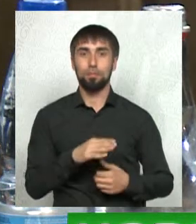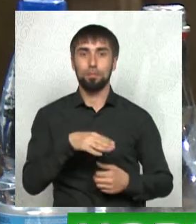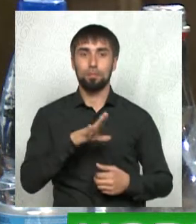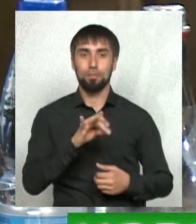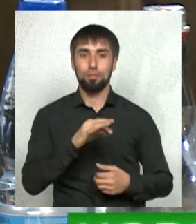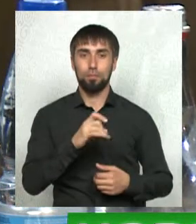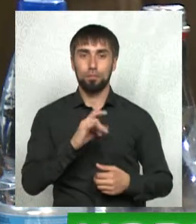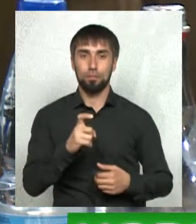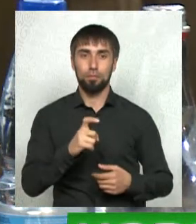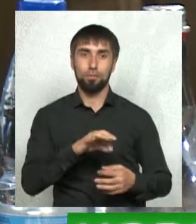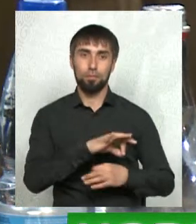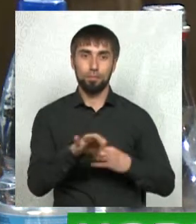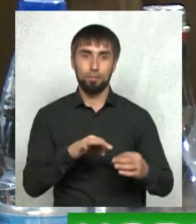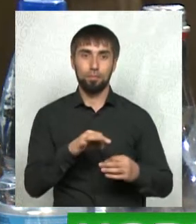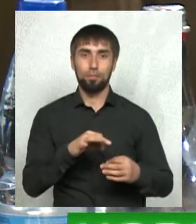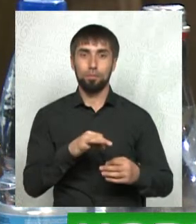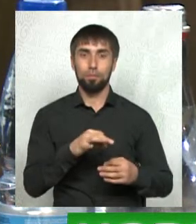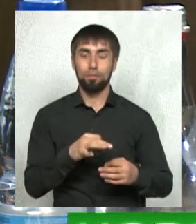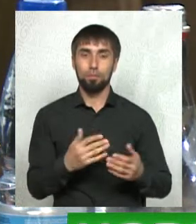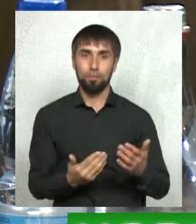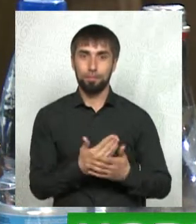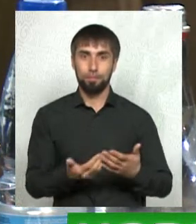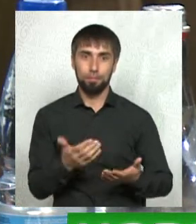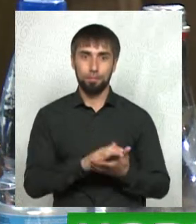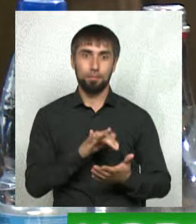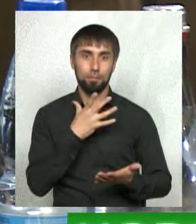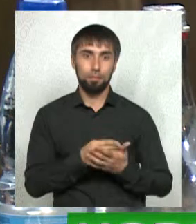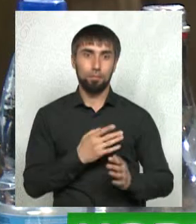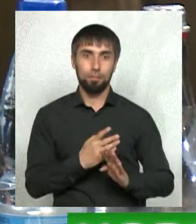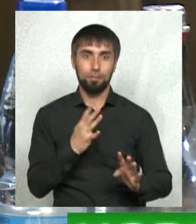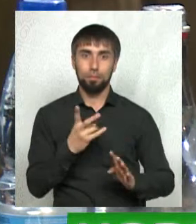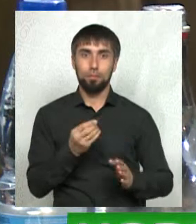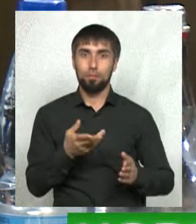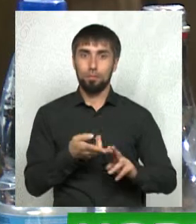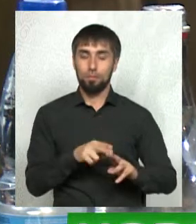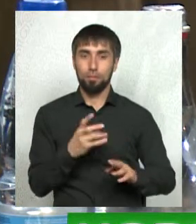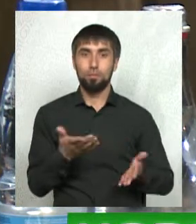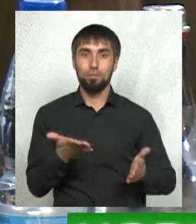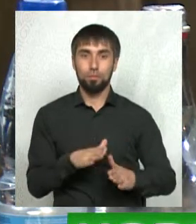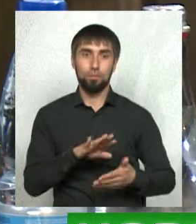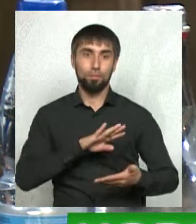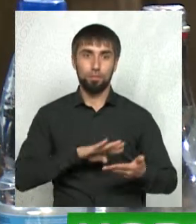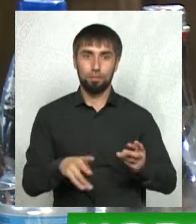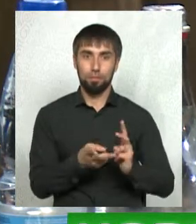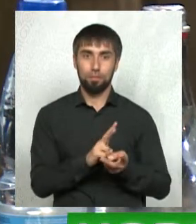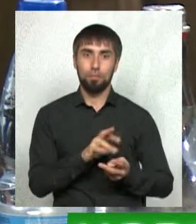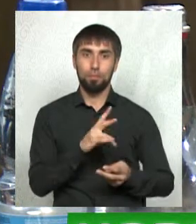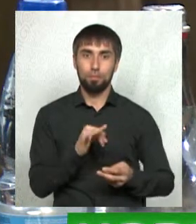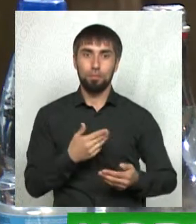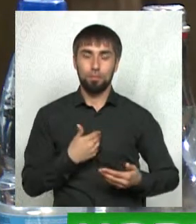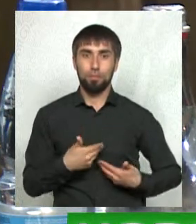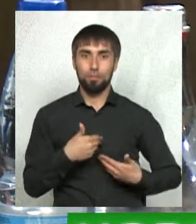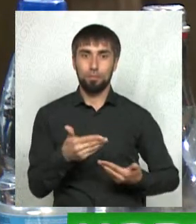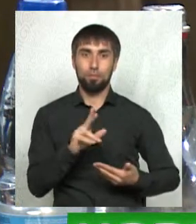творческих проектов, новых знакомств. И в свою очередь это не остается без изменений. Они нас